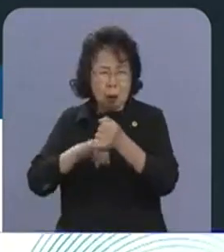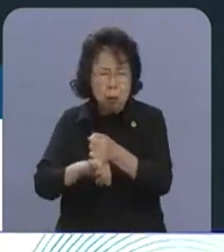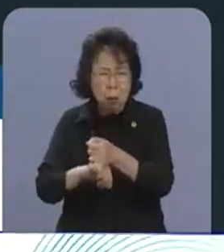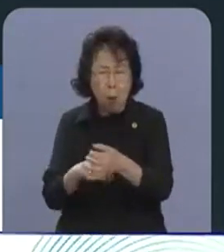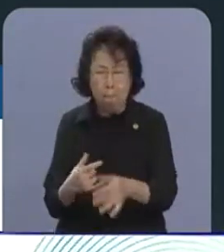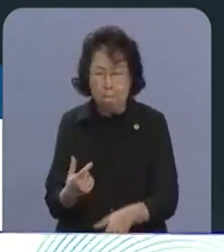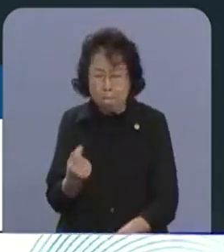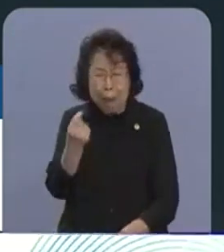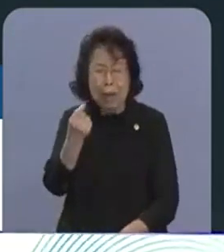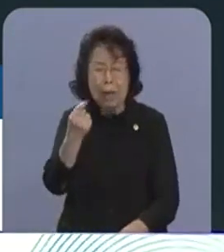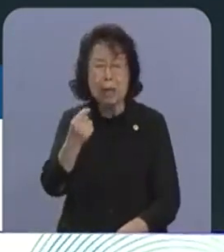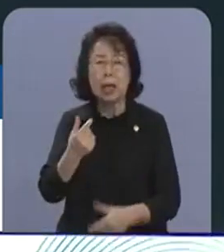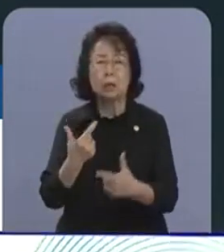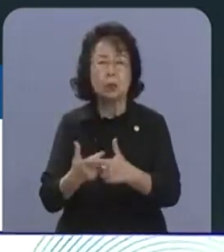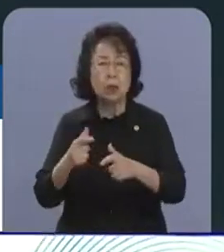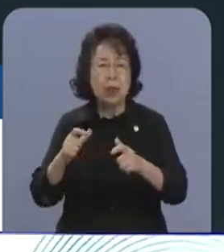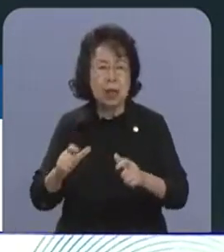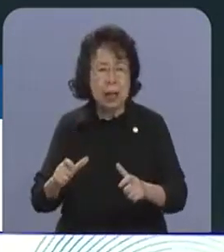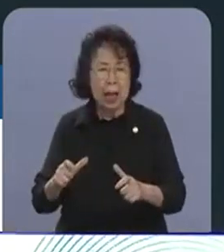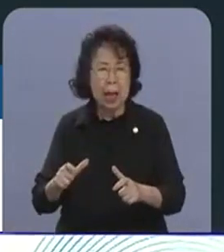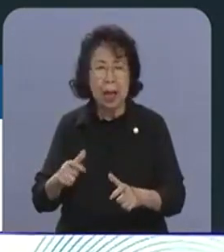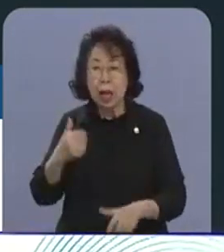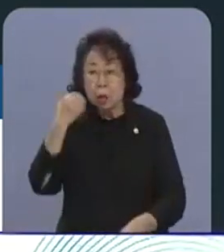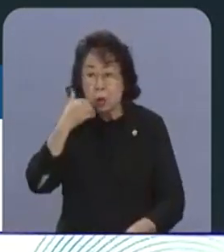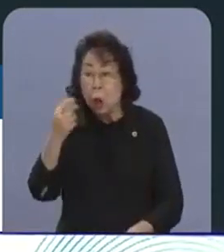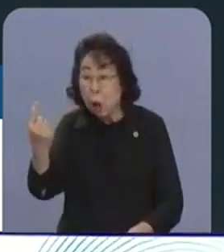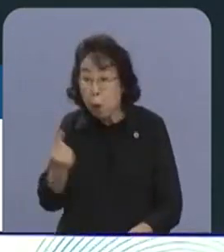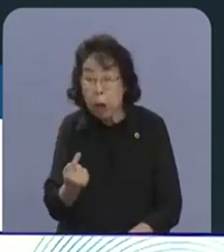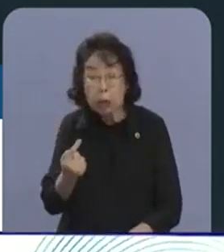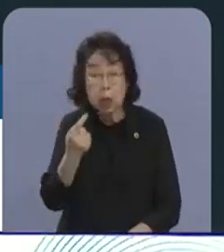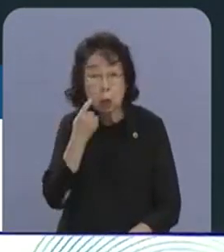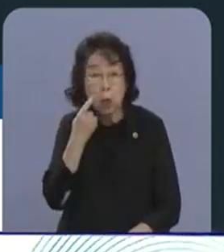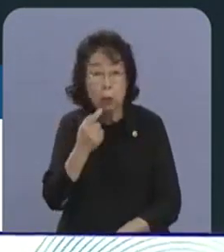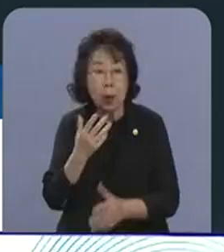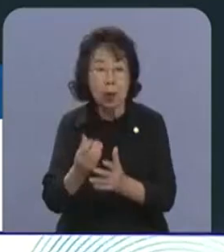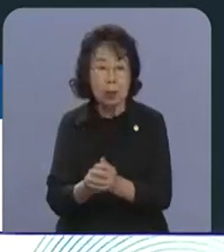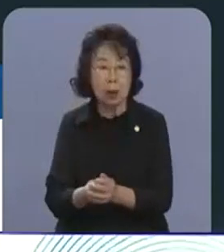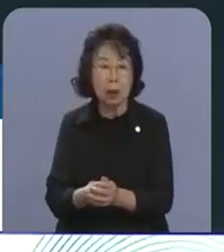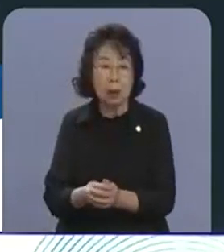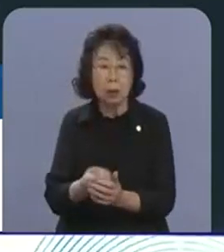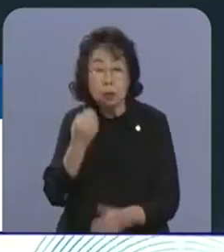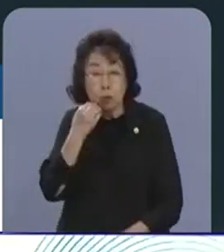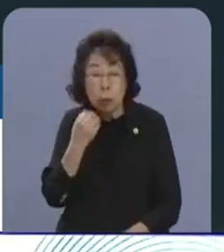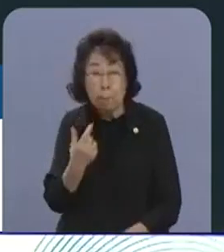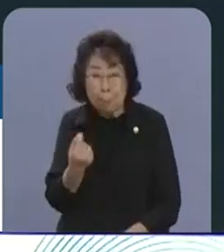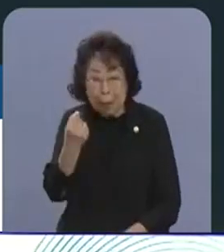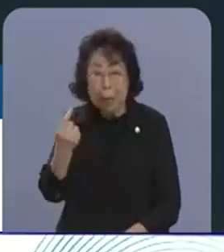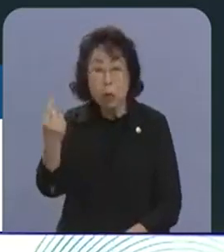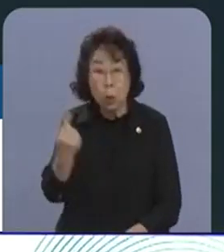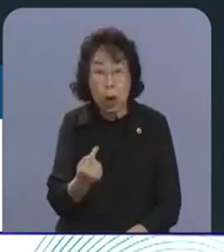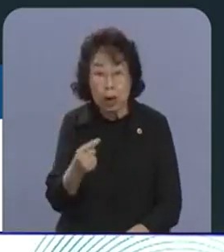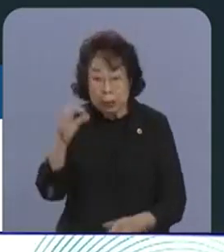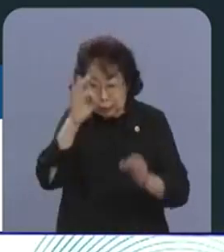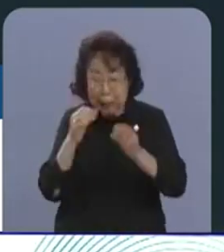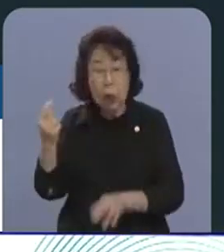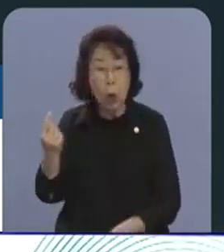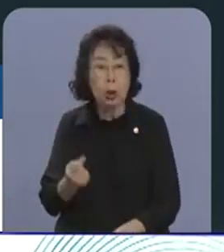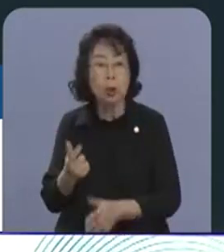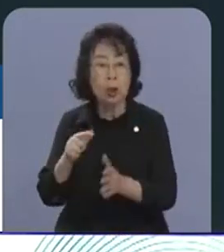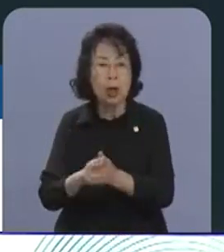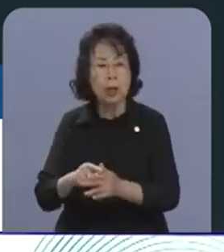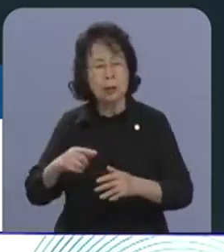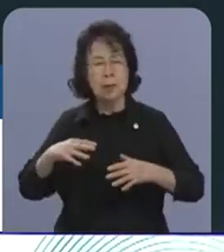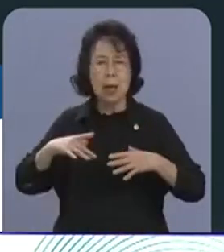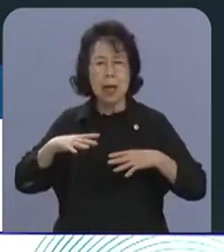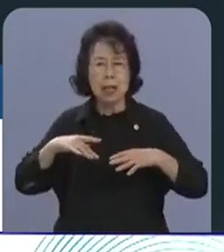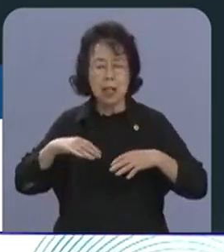시일 안에 우리 부산도 누가 와서 보더라도 빛나고 또 누구라도